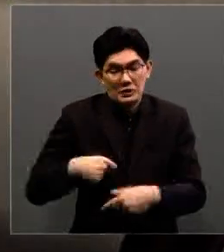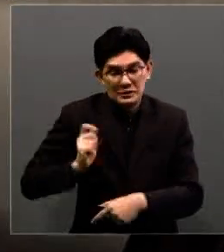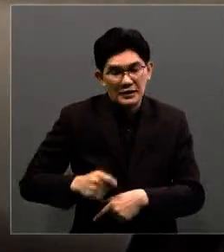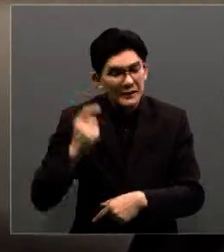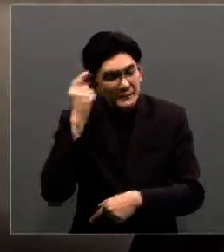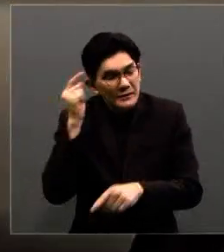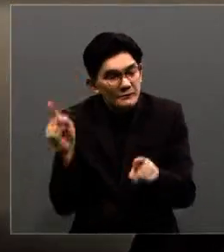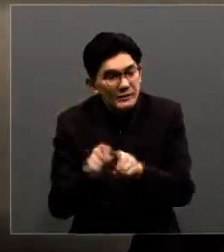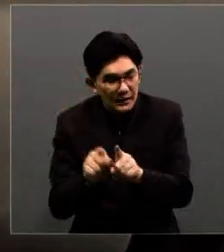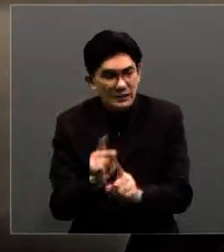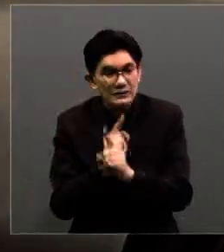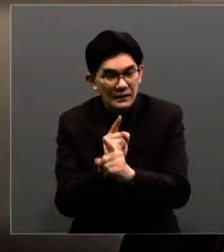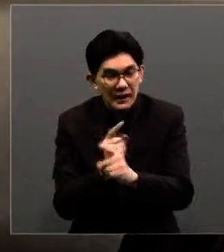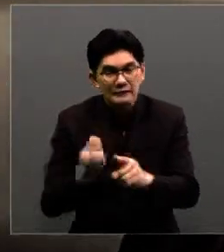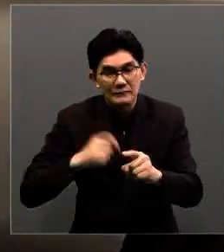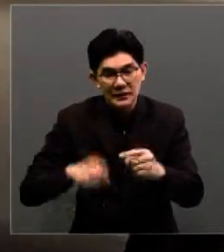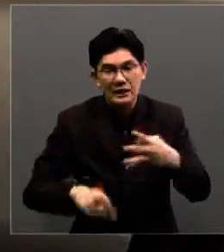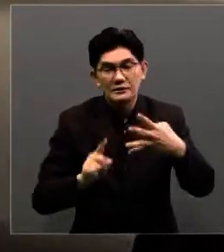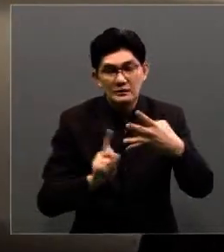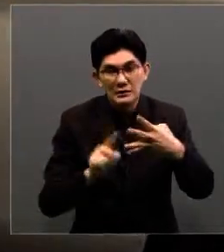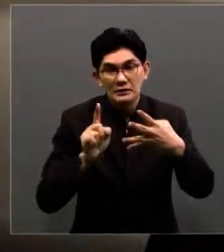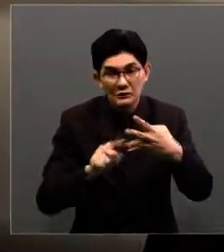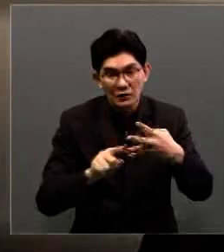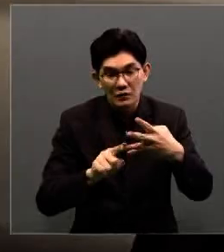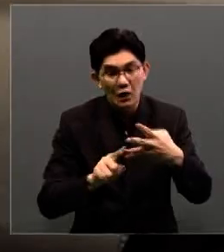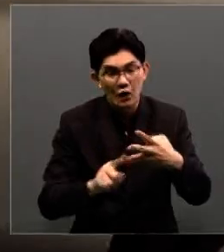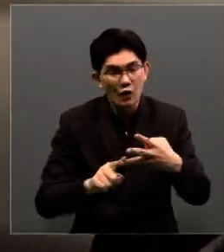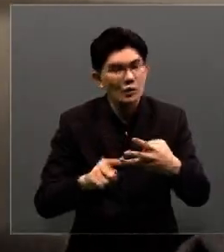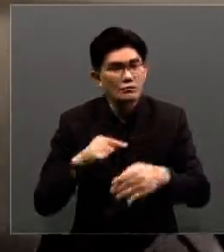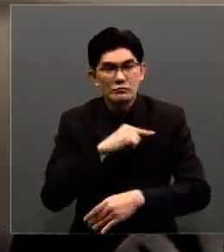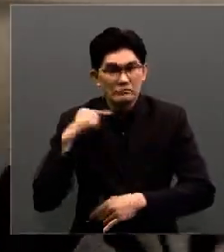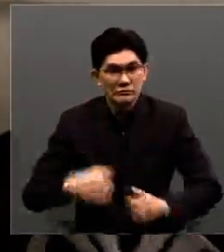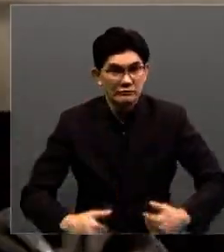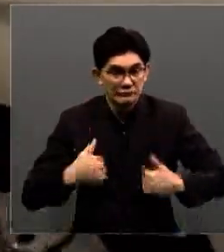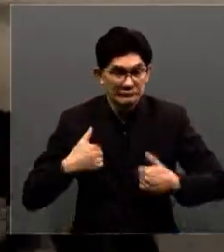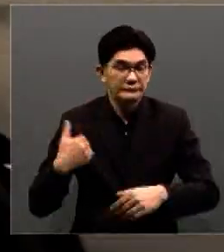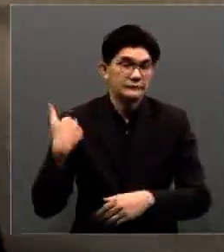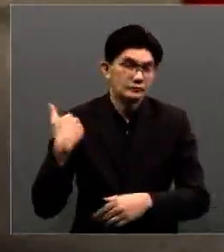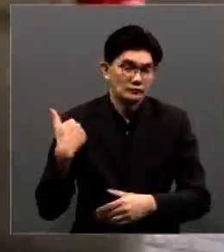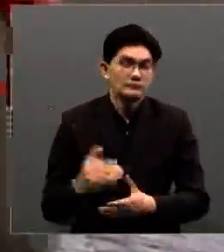จึงเห็นพ้องตามศาลชั้นต้นและศาลอุทธรณ์ให้ลงโทษประหารชีวิตจำเลยครับ